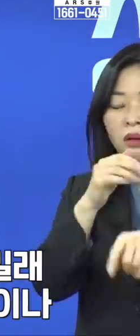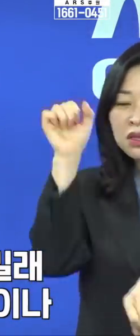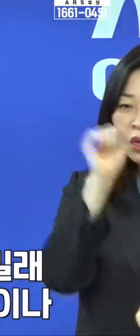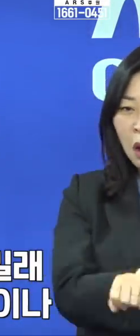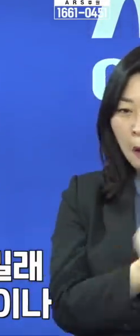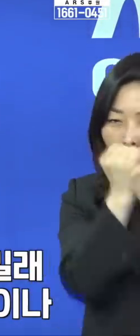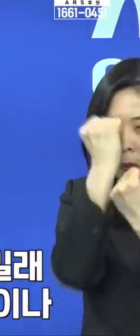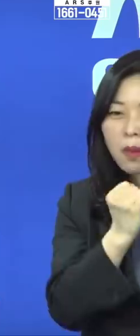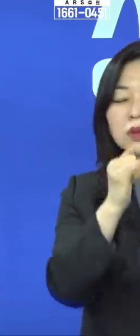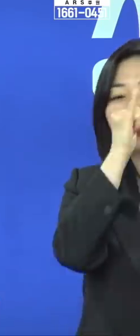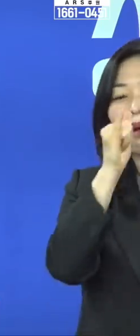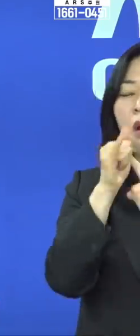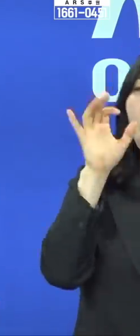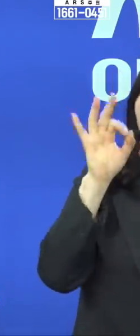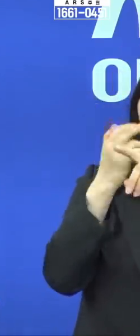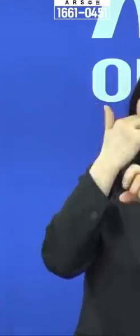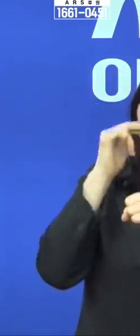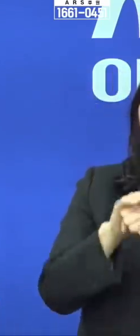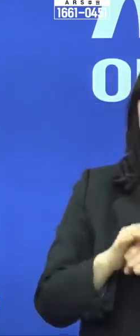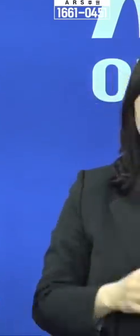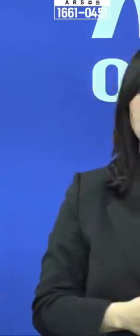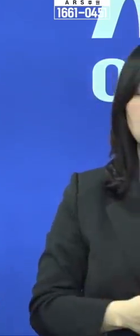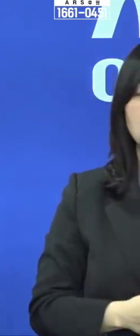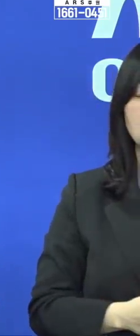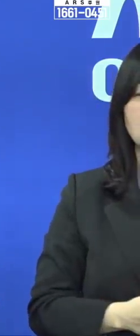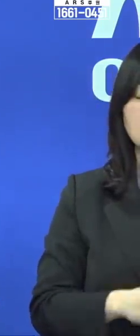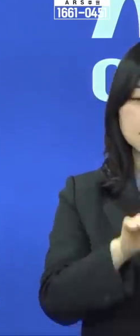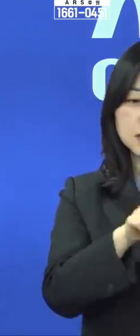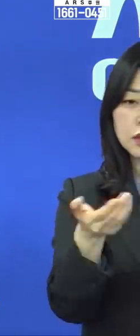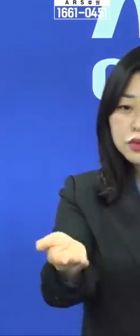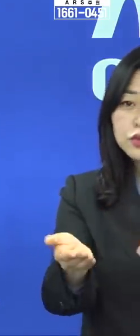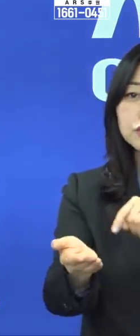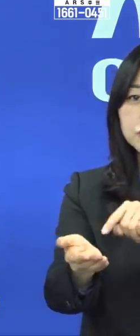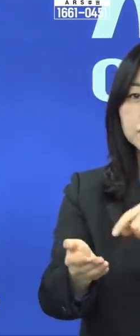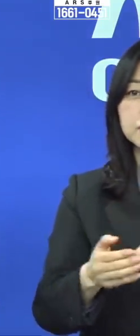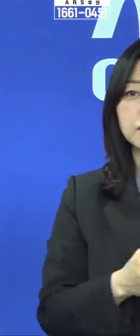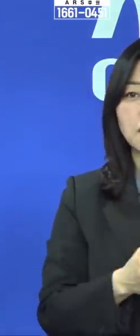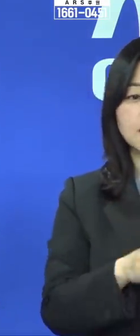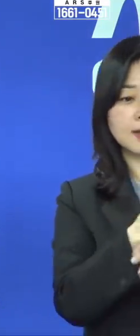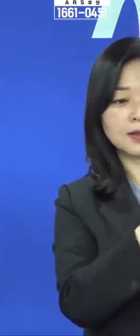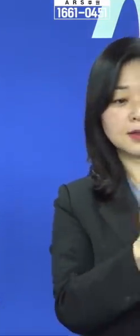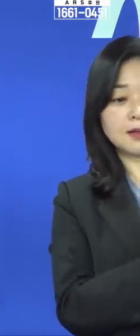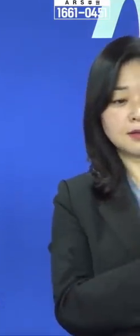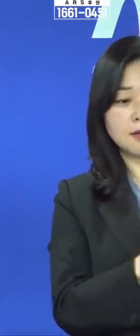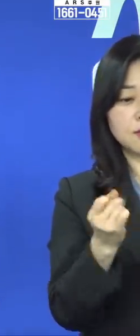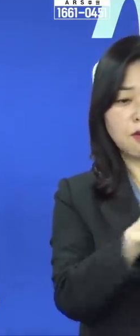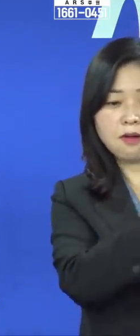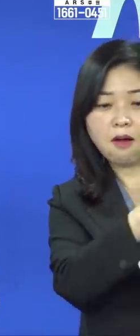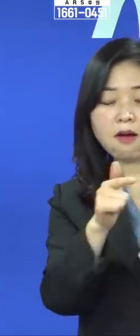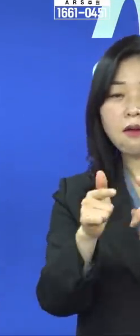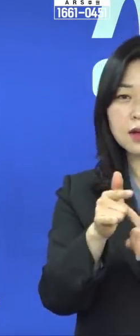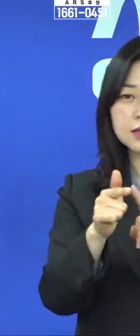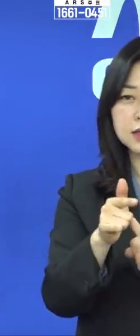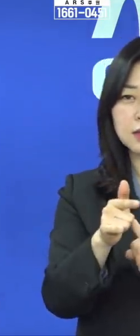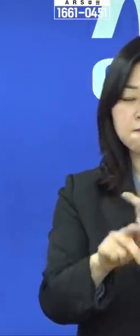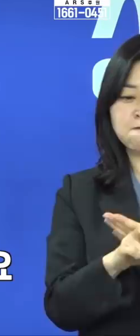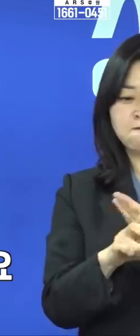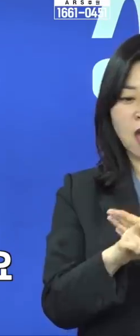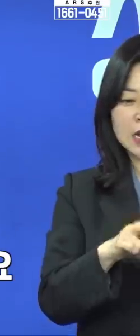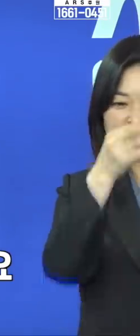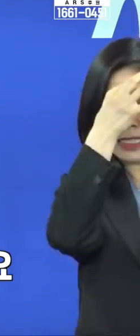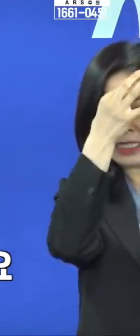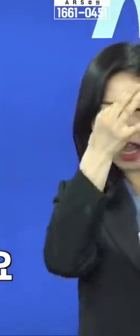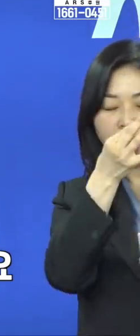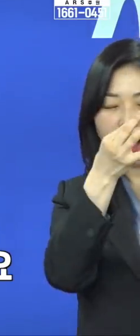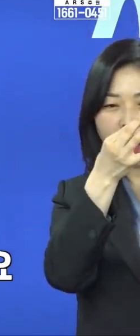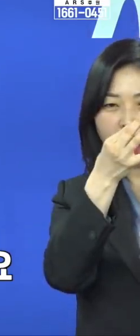모를 일이다. 시간을 주면 공소시효뿐만 아니라 온갖 법기술이 동원될 것이 뻔하다.